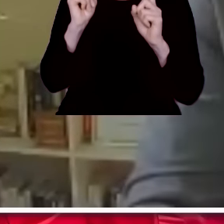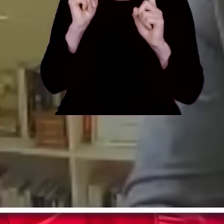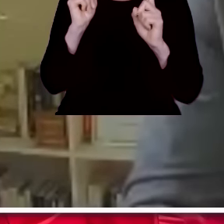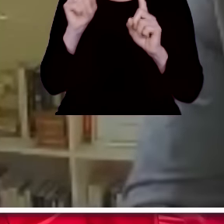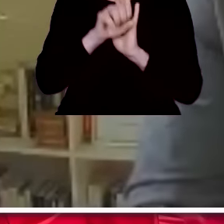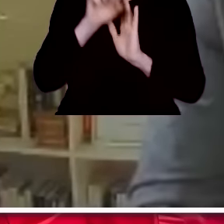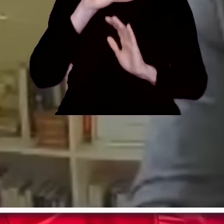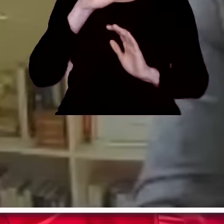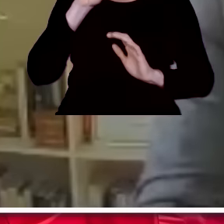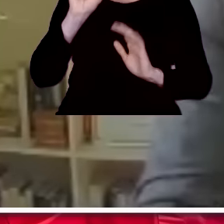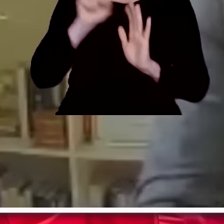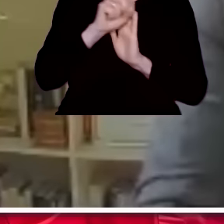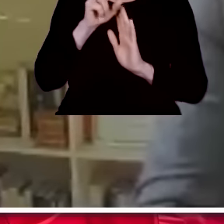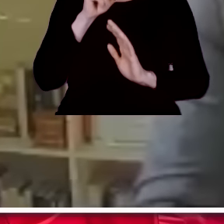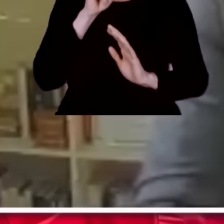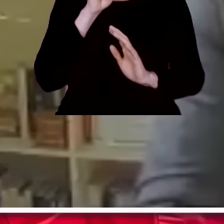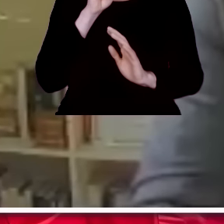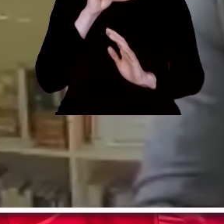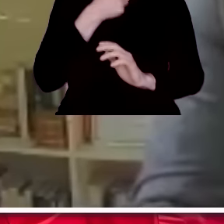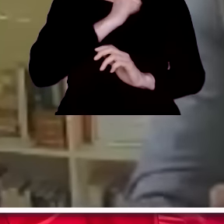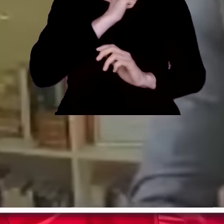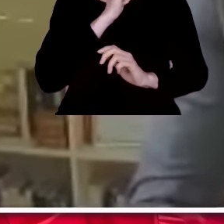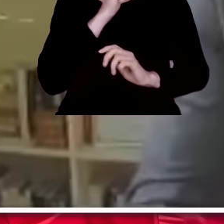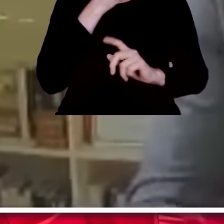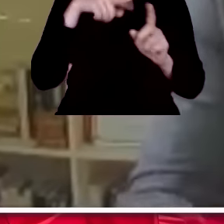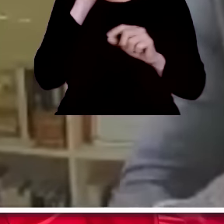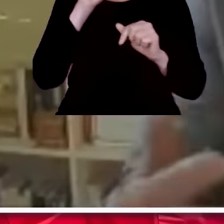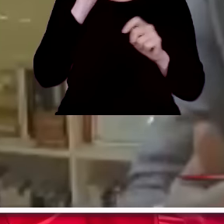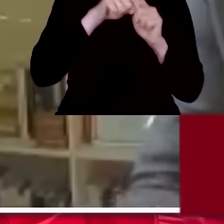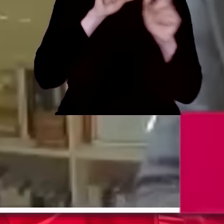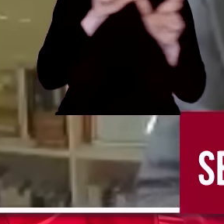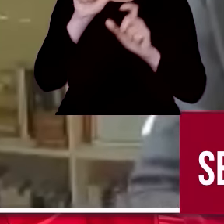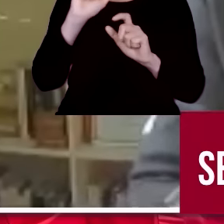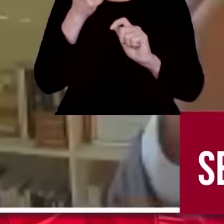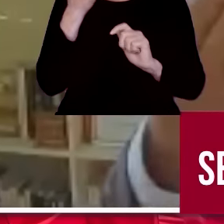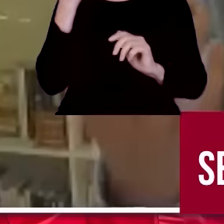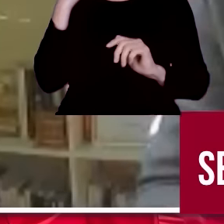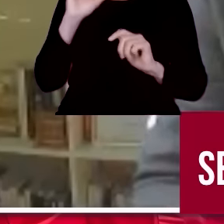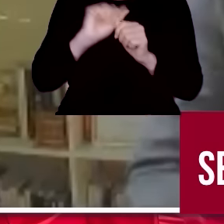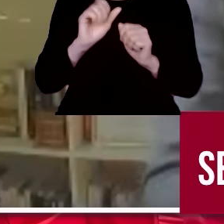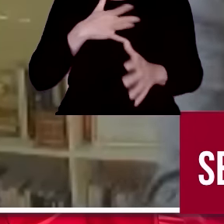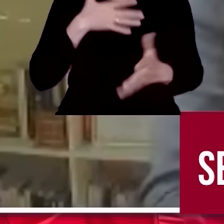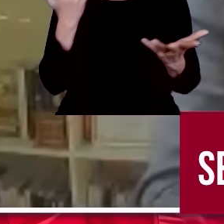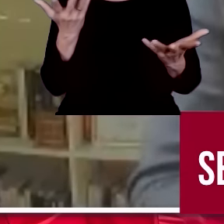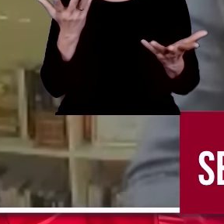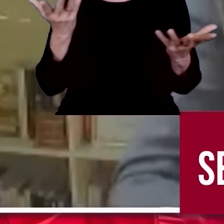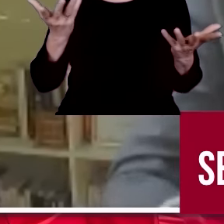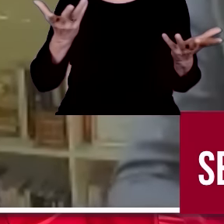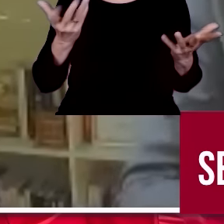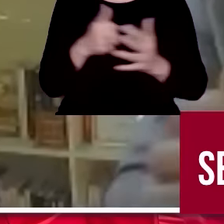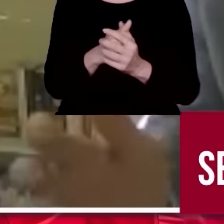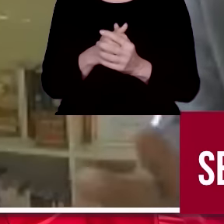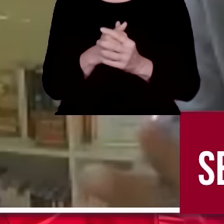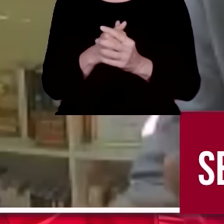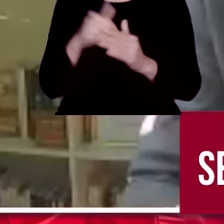kąt wywiadu no bo to to co się dzieje w ostatnich dniach nie jest normalne Nie wiem może to są tylko filtry percepcji że my teraz po jednym